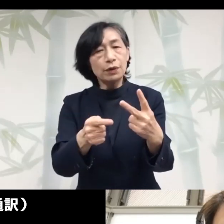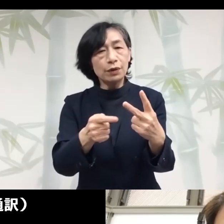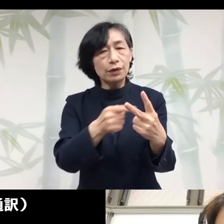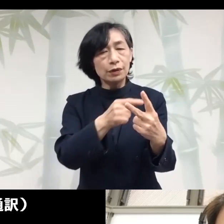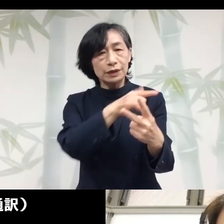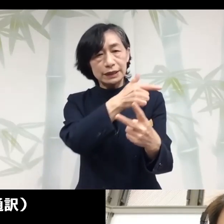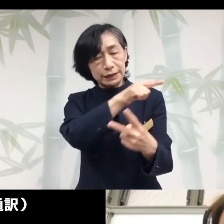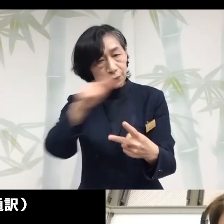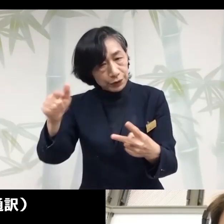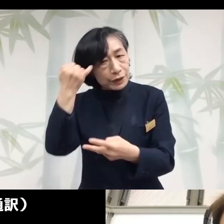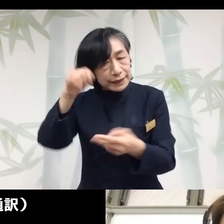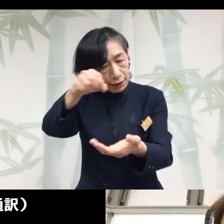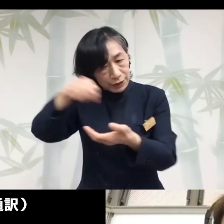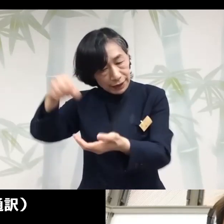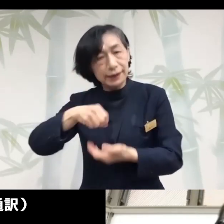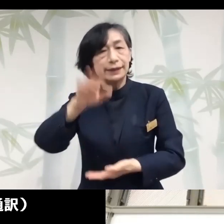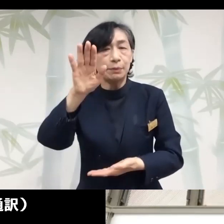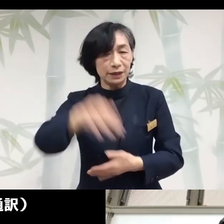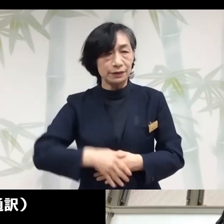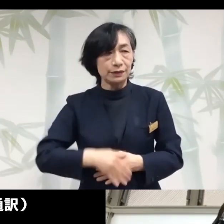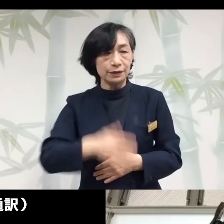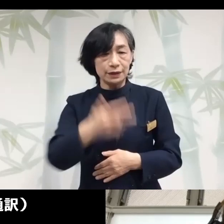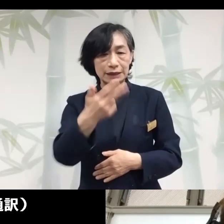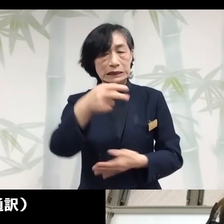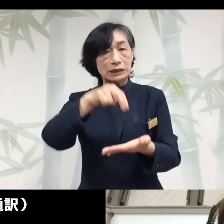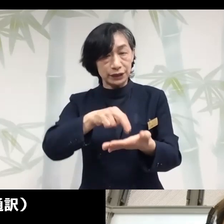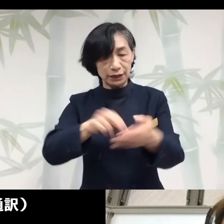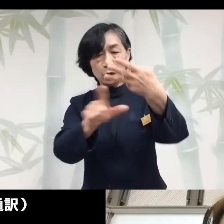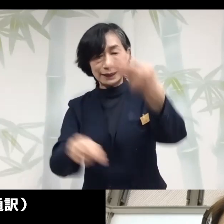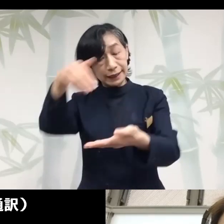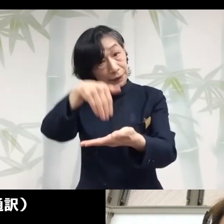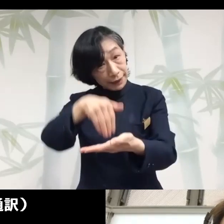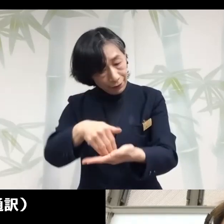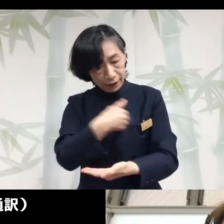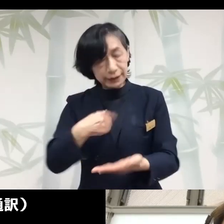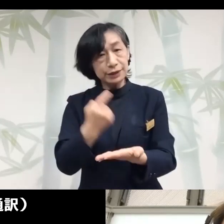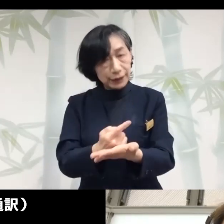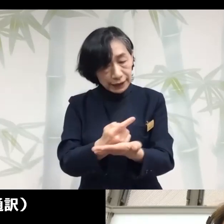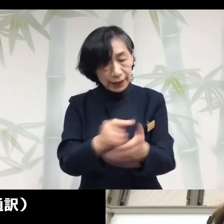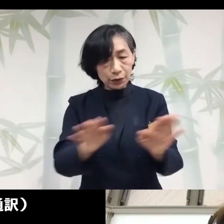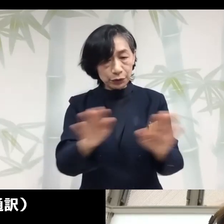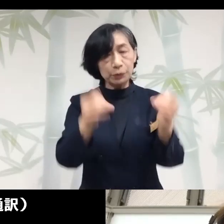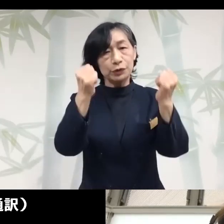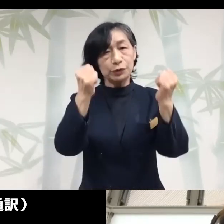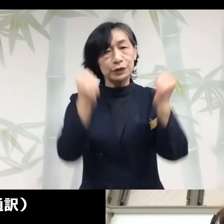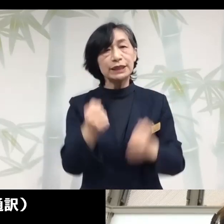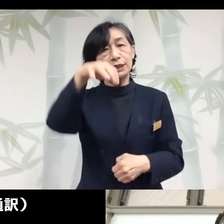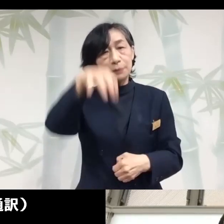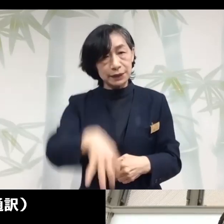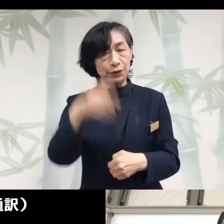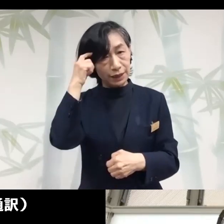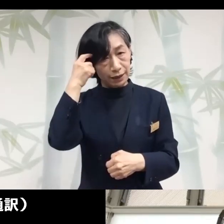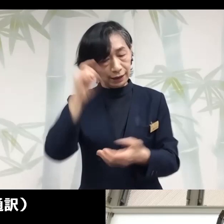いてます。で市もですね、3月中はできるだけやっぱり子どもの居場所とかということで使えるよう